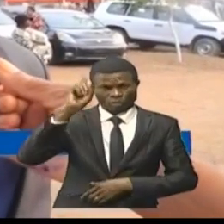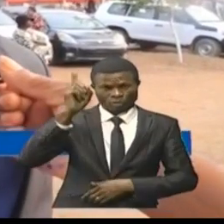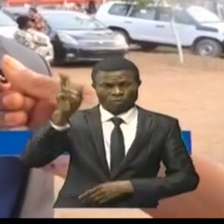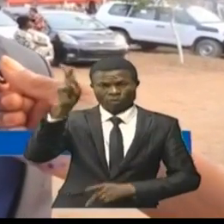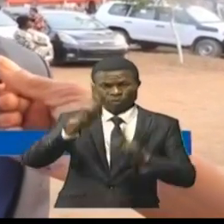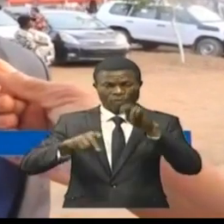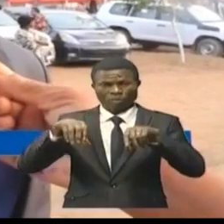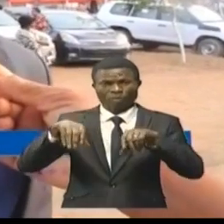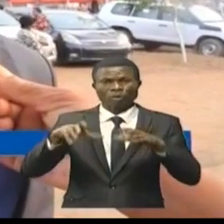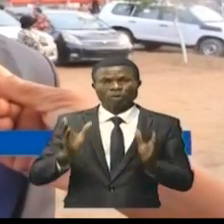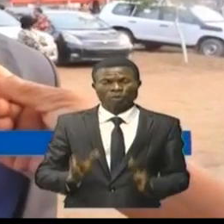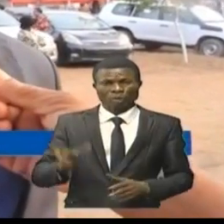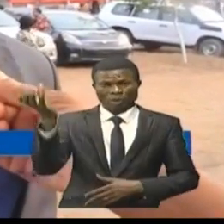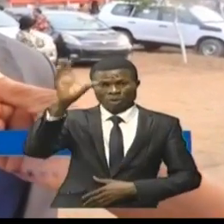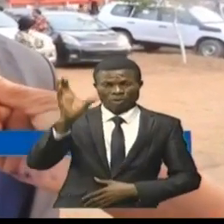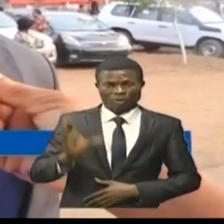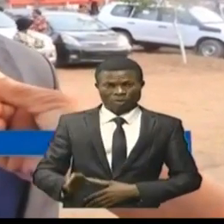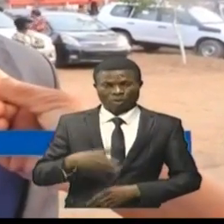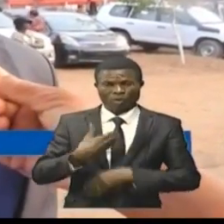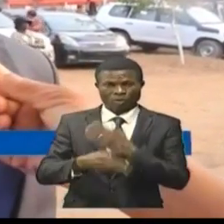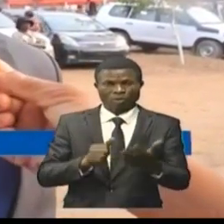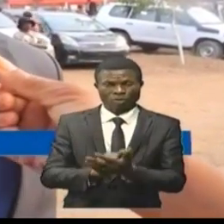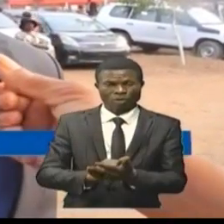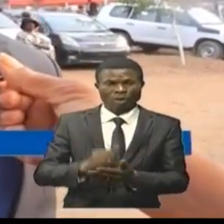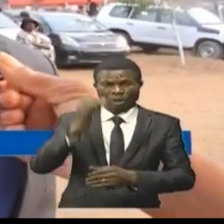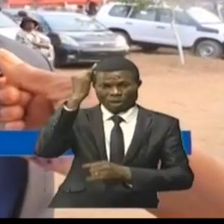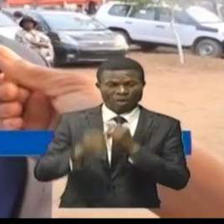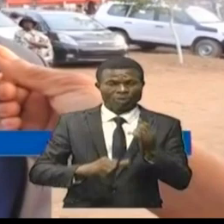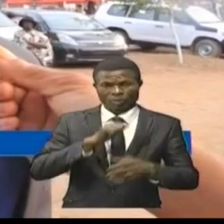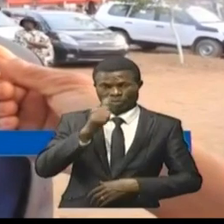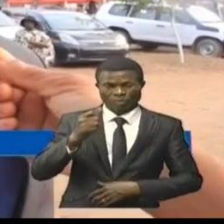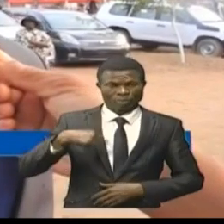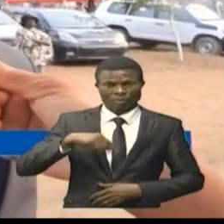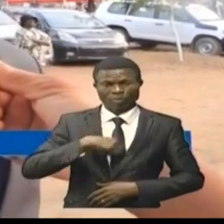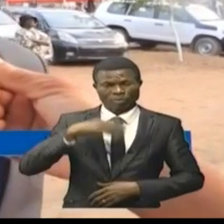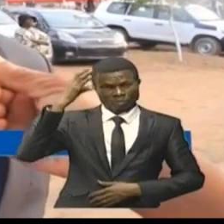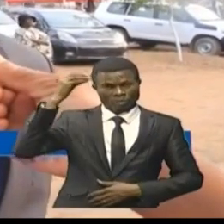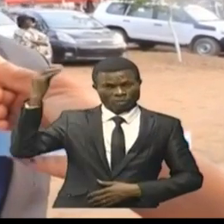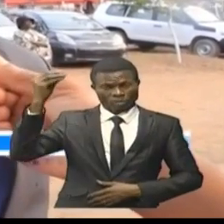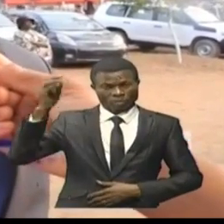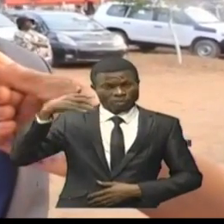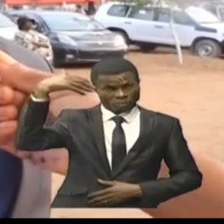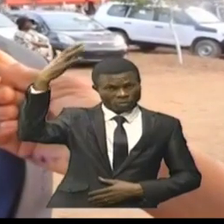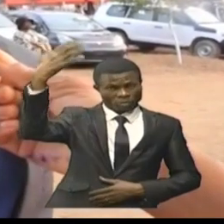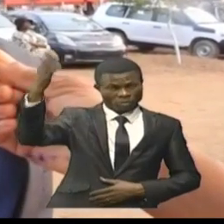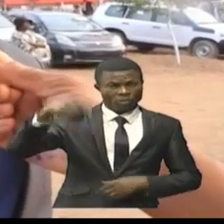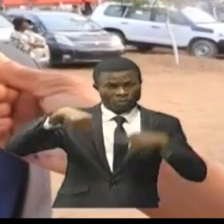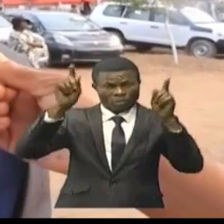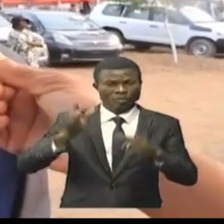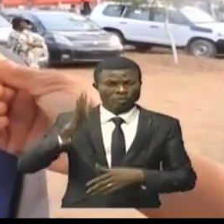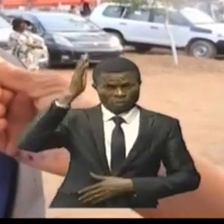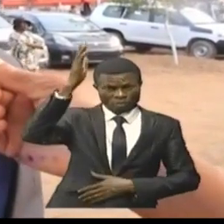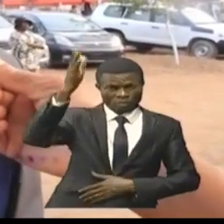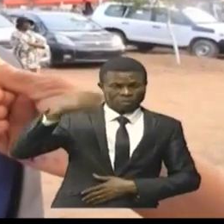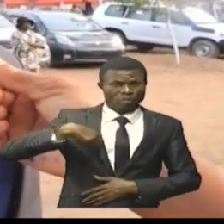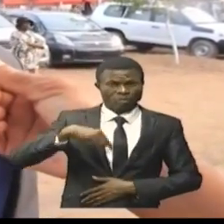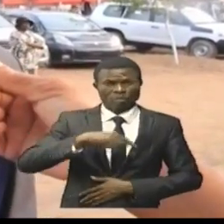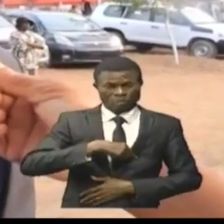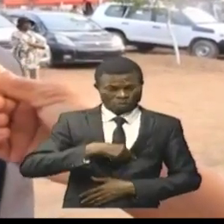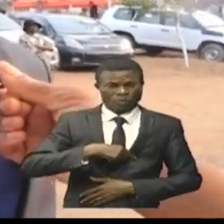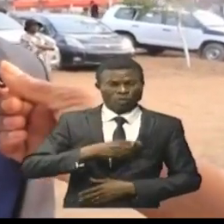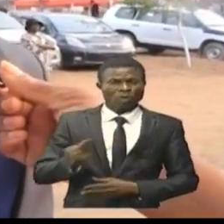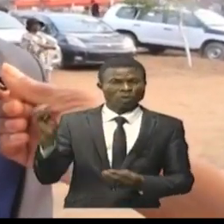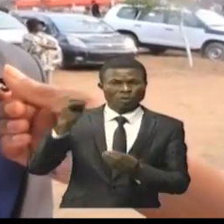peuple Congo pose. Ce n'est pas le tout dernier. Nous estimons que les jours à venir et les années à venir, nous allons